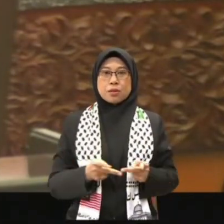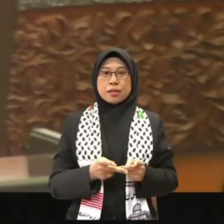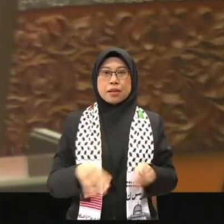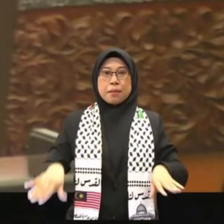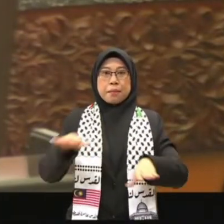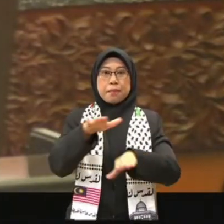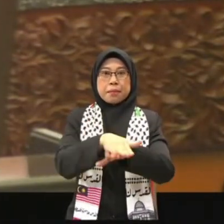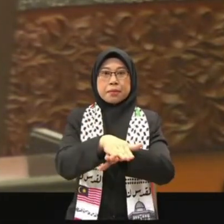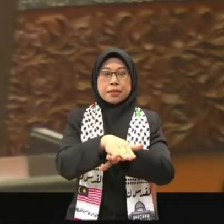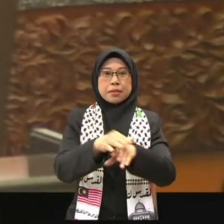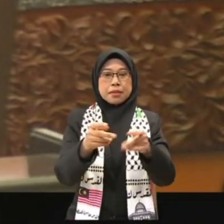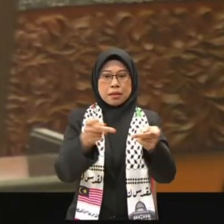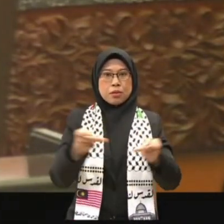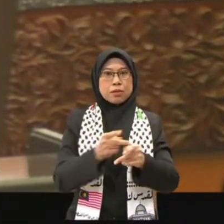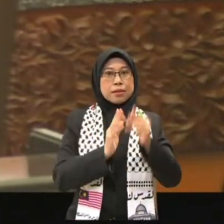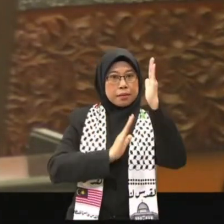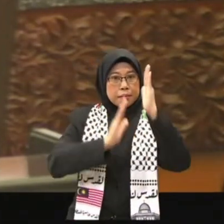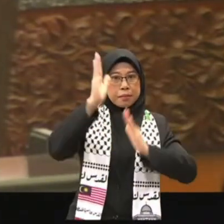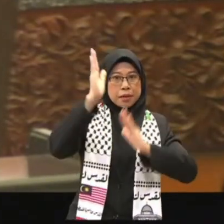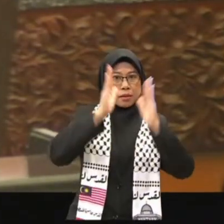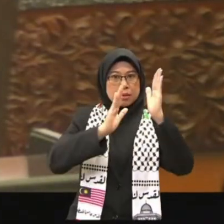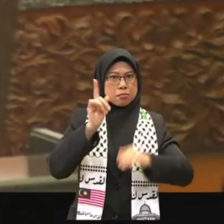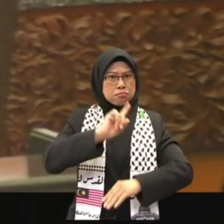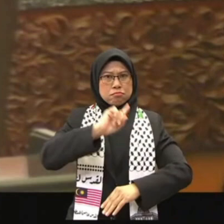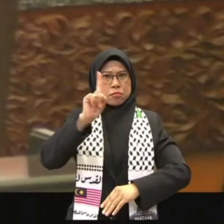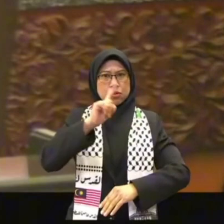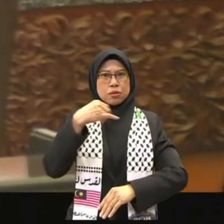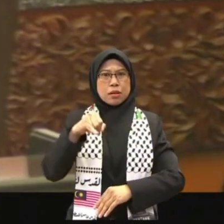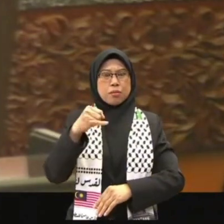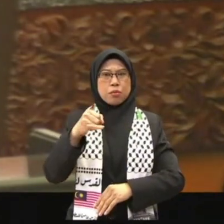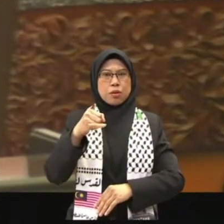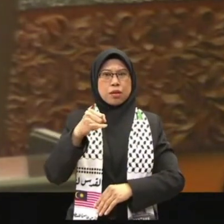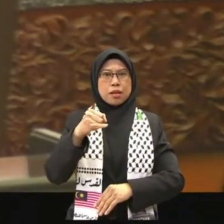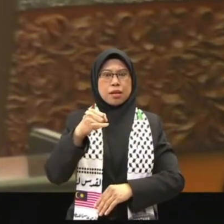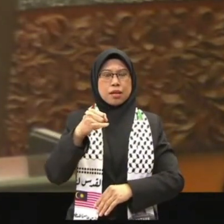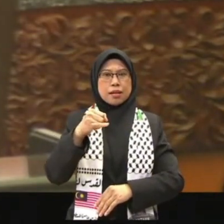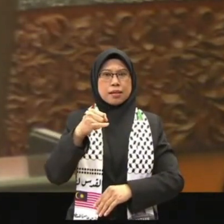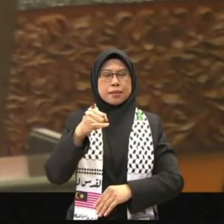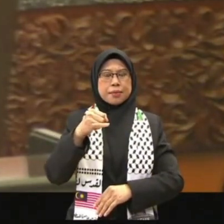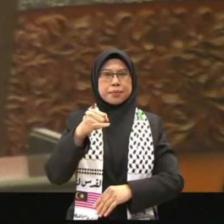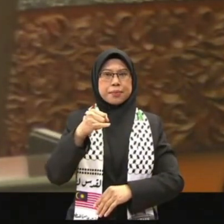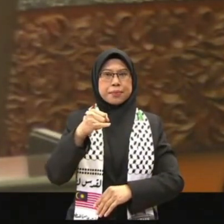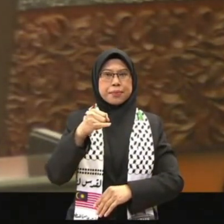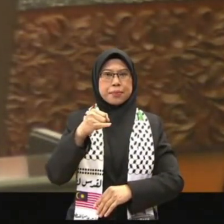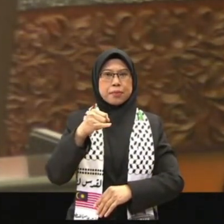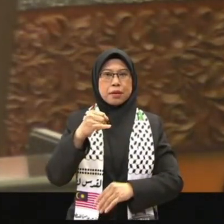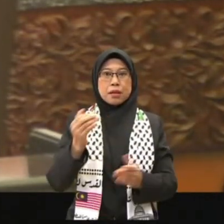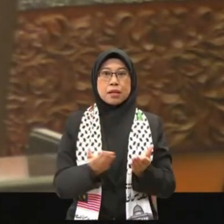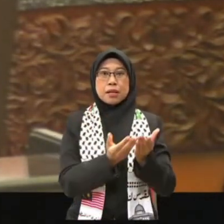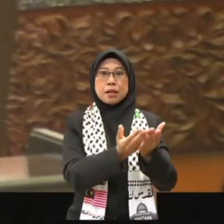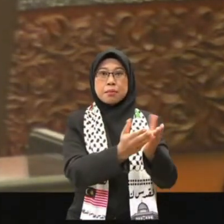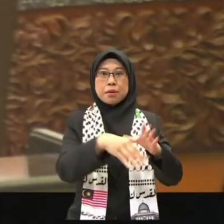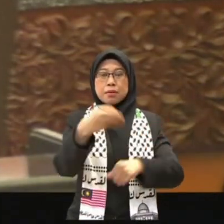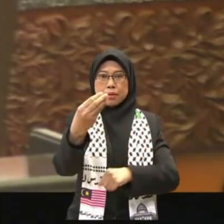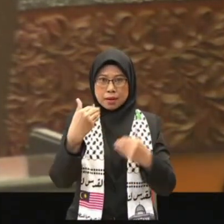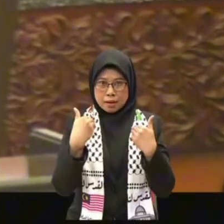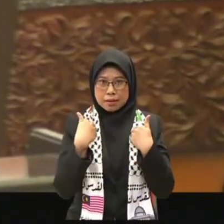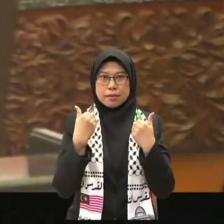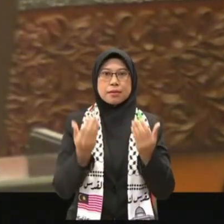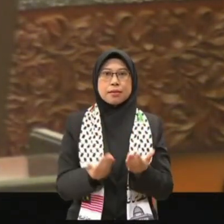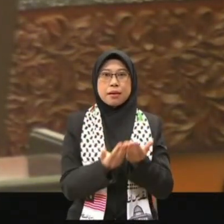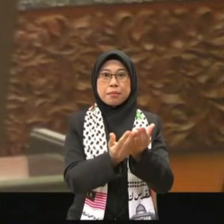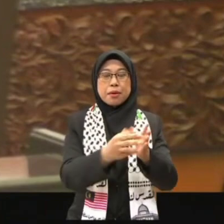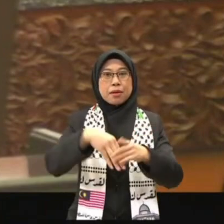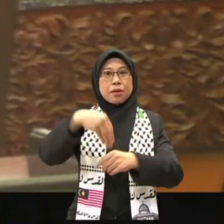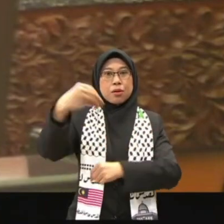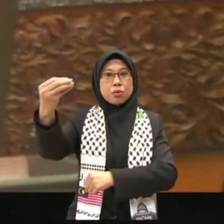ini kawasan Malaysia yang dilarang tangkap oleh warga ini, kapal asing. Terdapat sebuah kapal asing